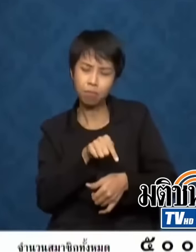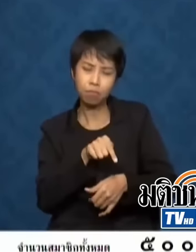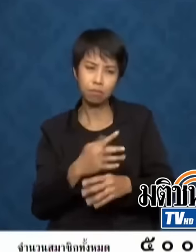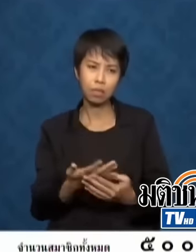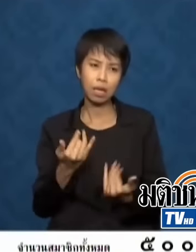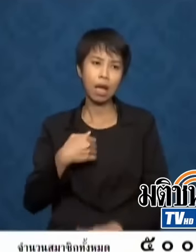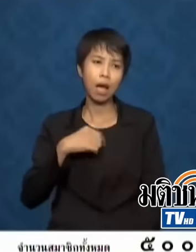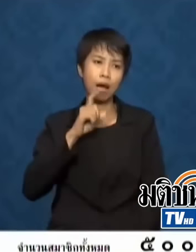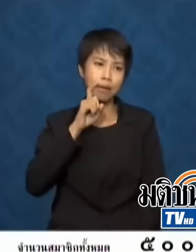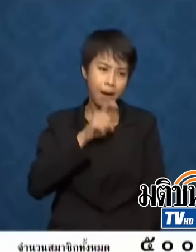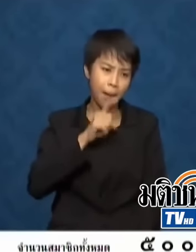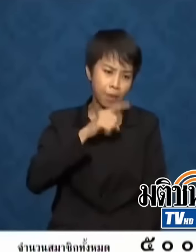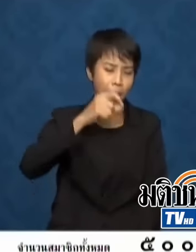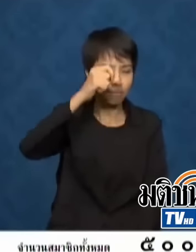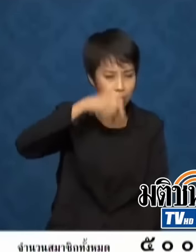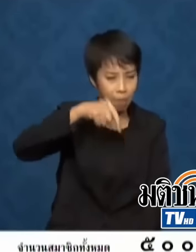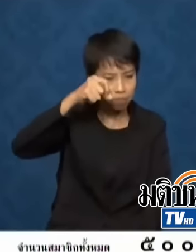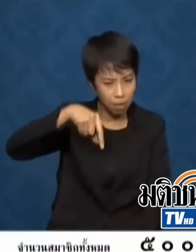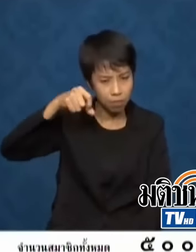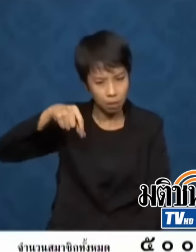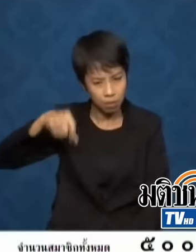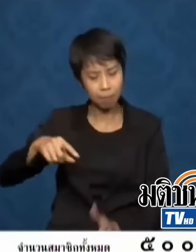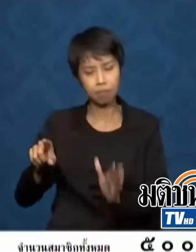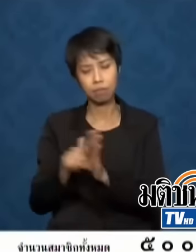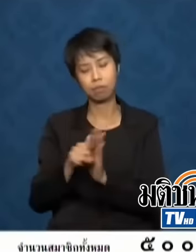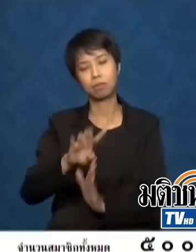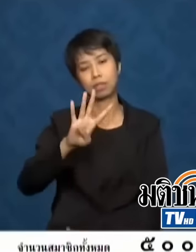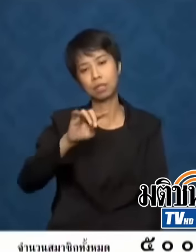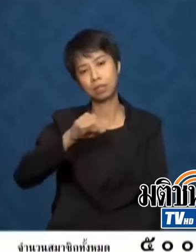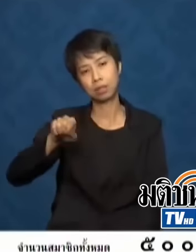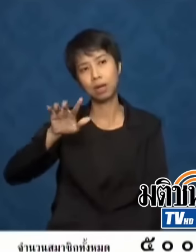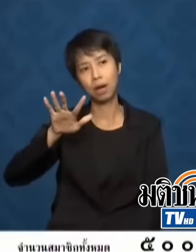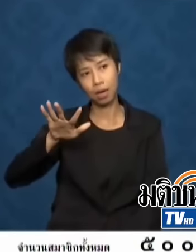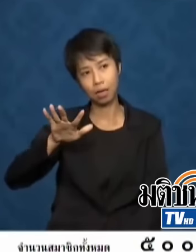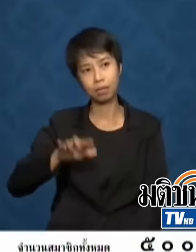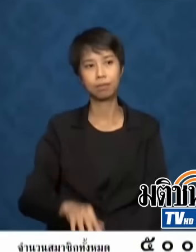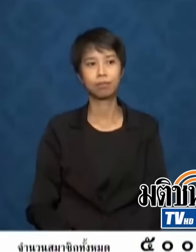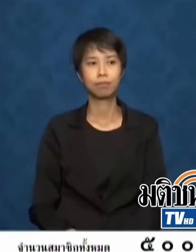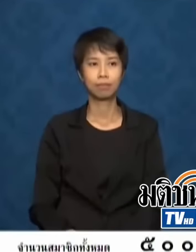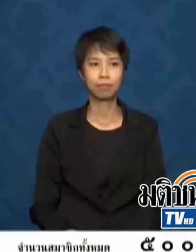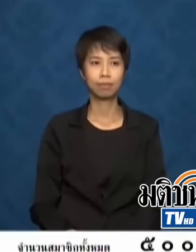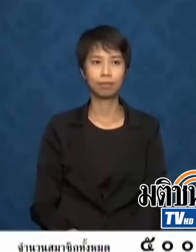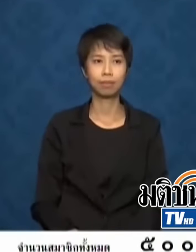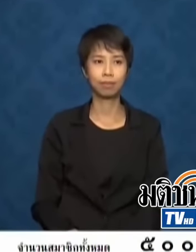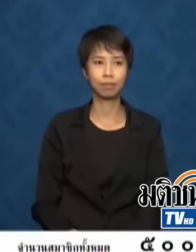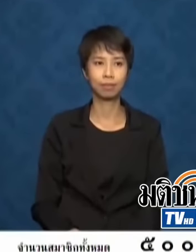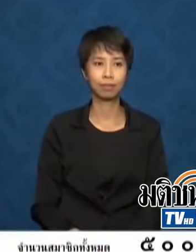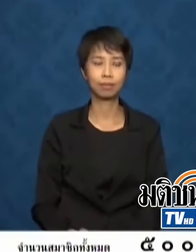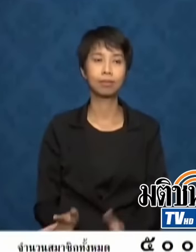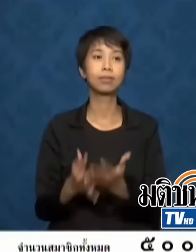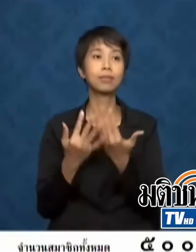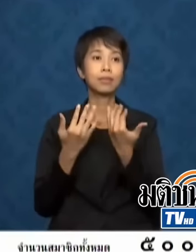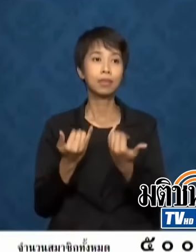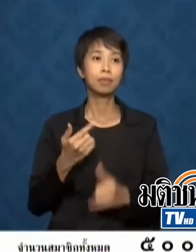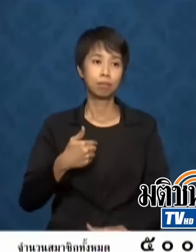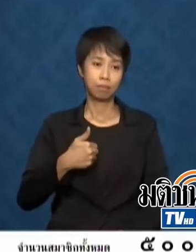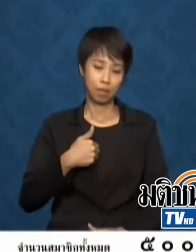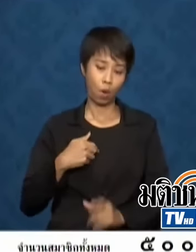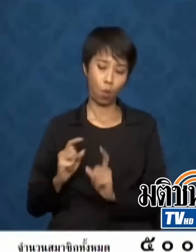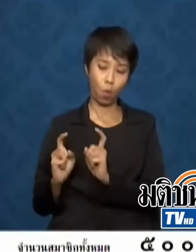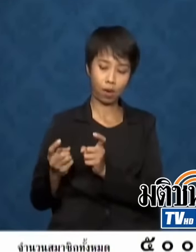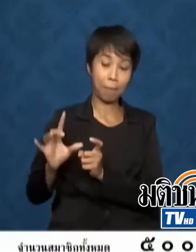ซ้ำๆไม่ต่ำกว่า 4-5 ครั้งในสภาผู้แทนราษฎรแห่งนี้ผมจะไม่แตะวงเล็บ